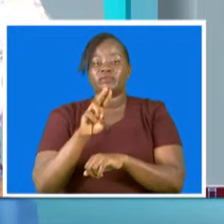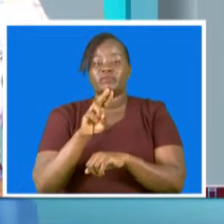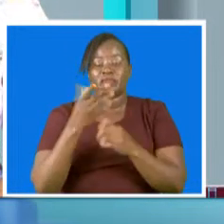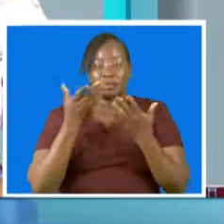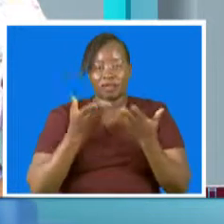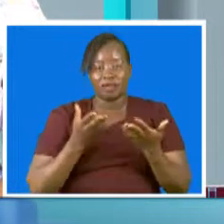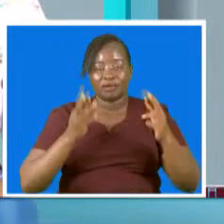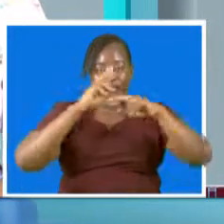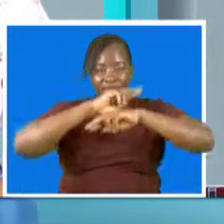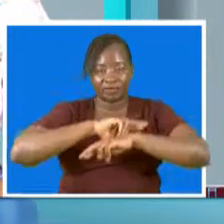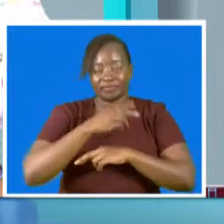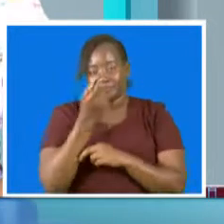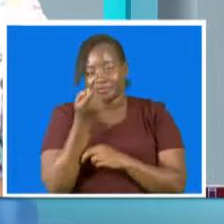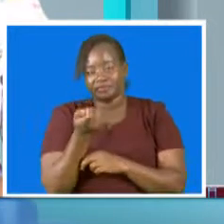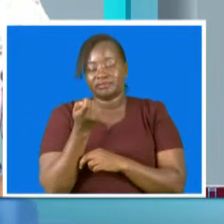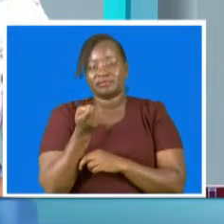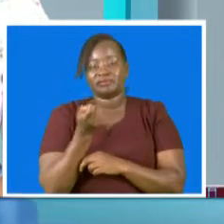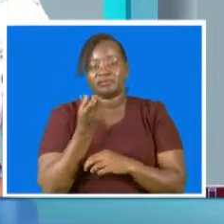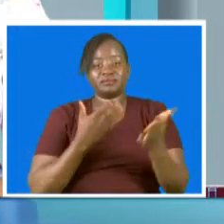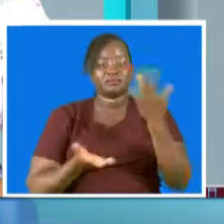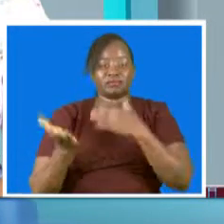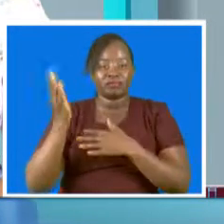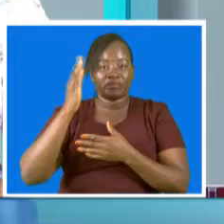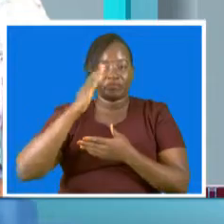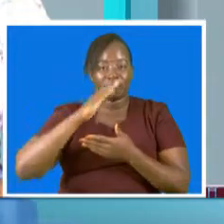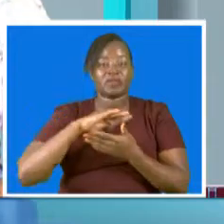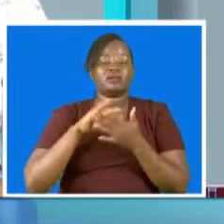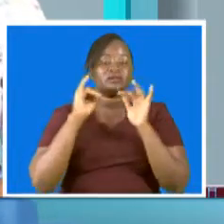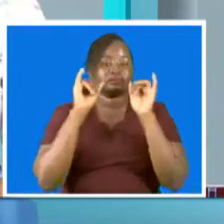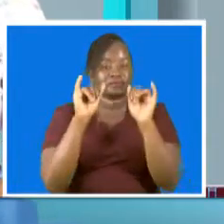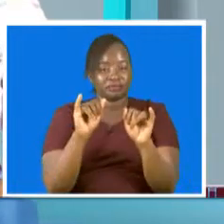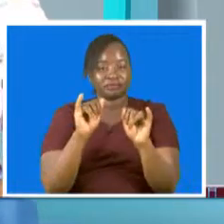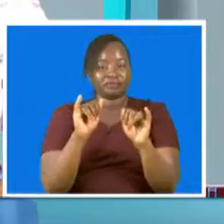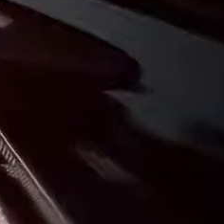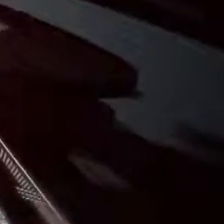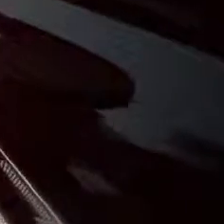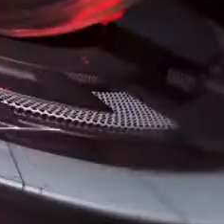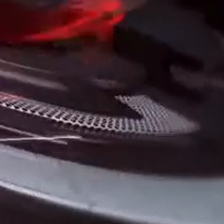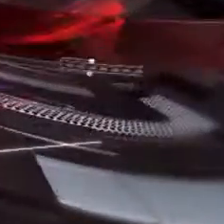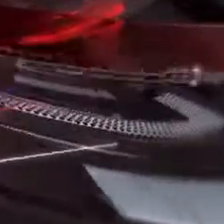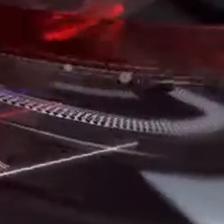TV_Gikuyu kwa hidarere tukwamba gwikiria oro hanini ni tugucokereria ishikuhe ndukaye guthie haraya.